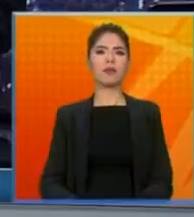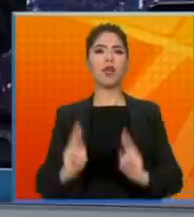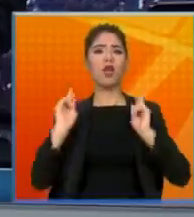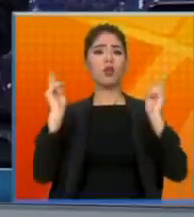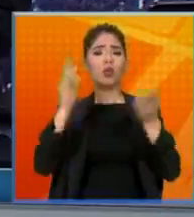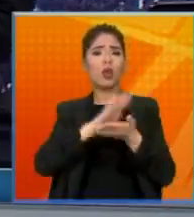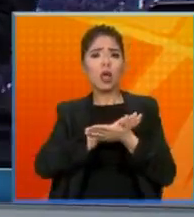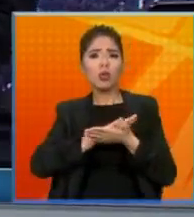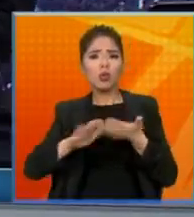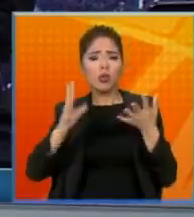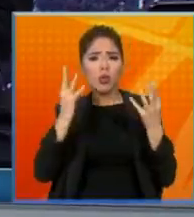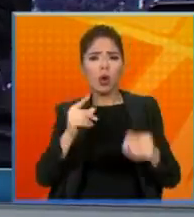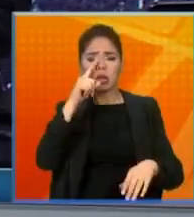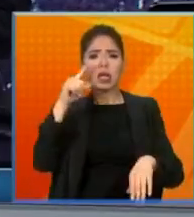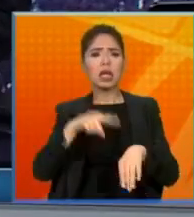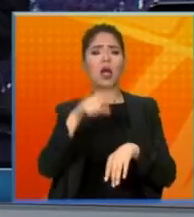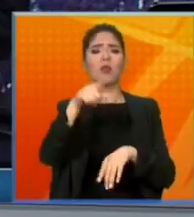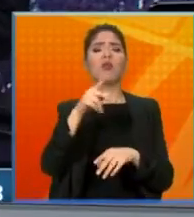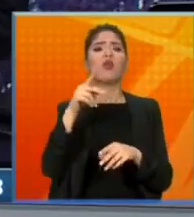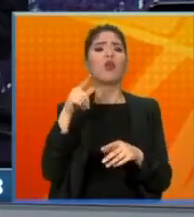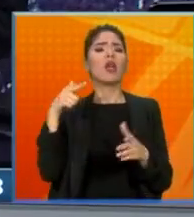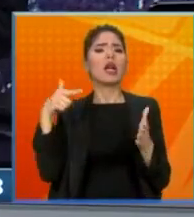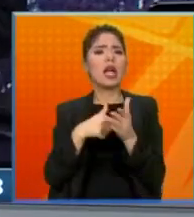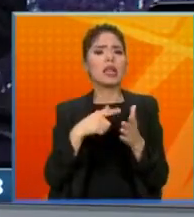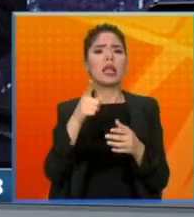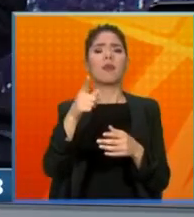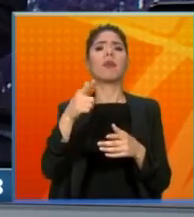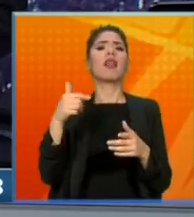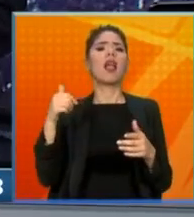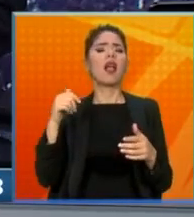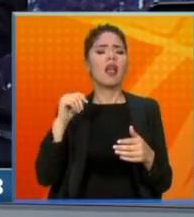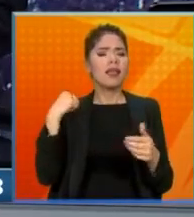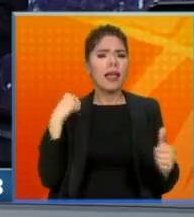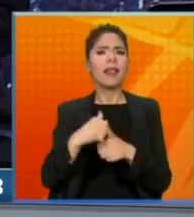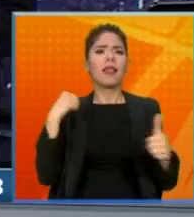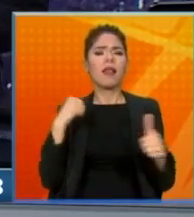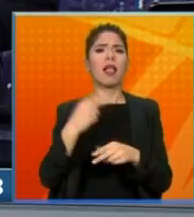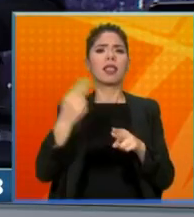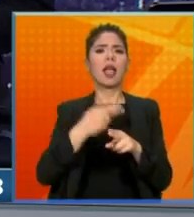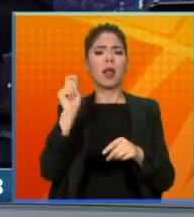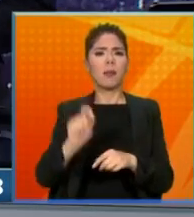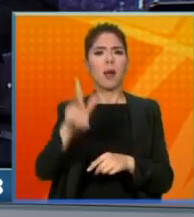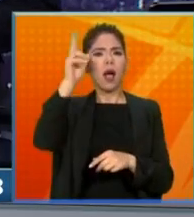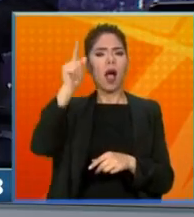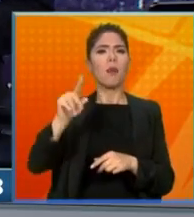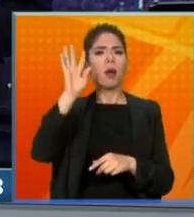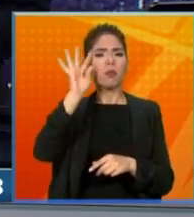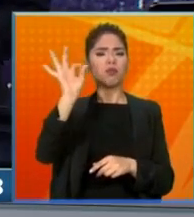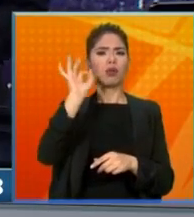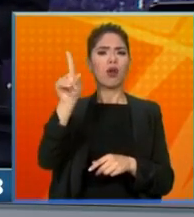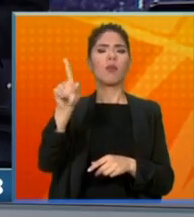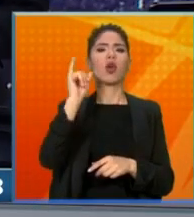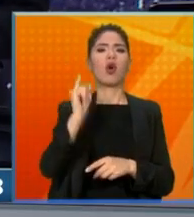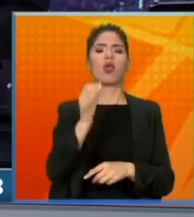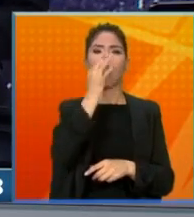Dünyanın düz olduğuna inanan ve bunu kanıtlayabilmek için defalarca çılgın denemeler yapan Amerikalı mucitten bu kez